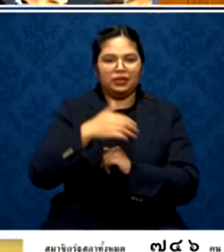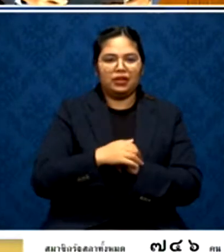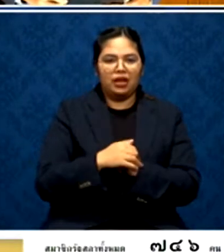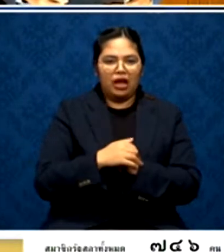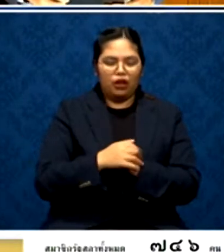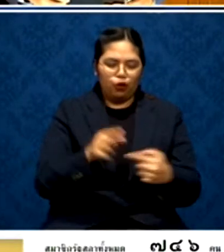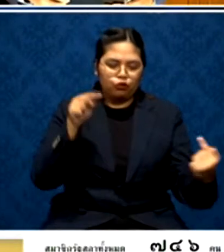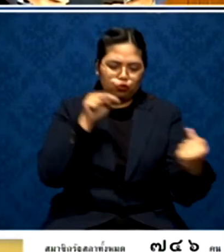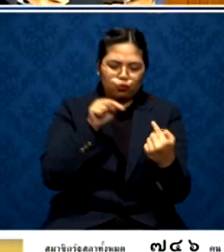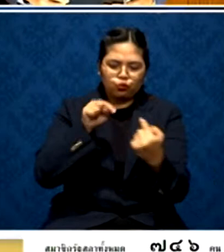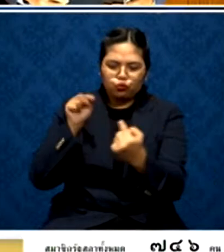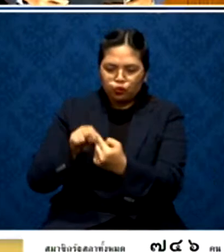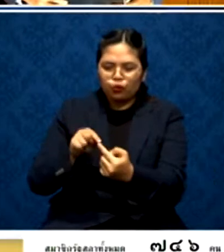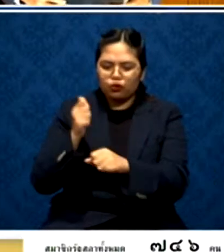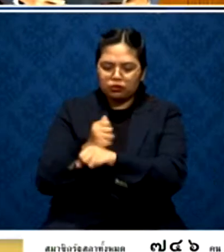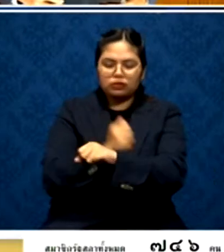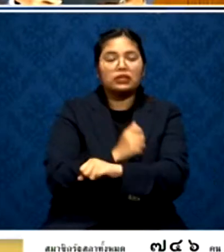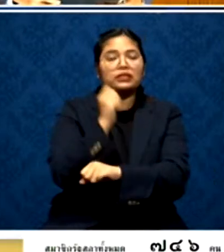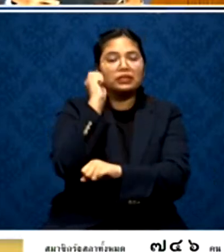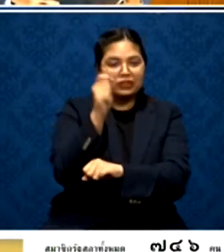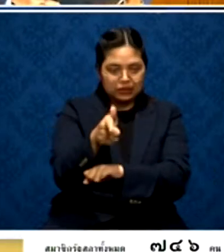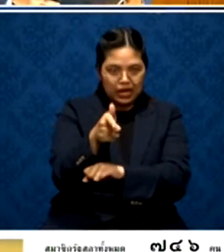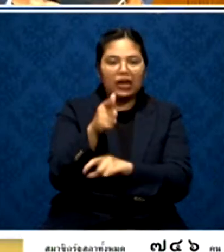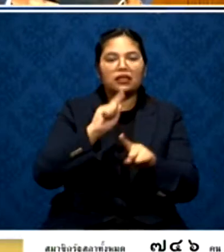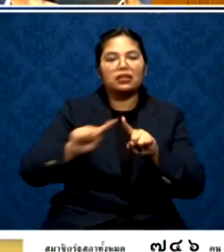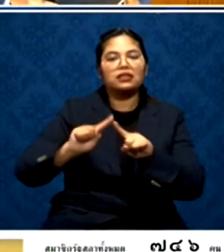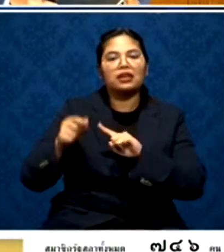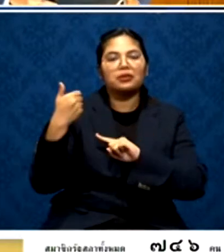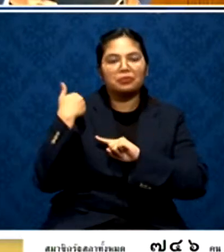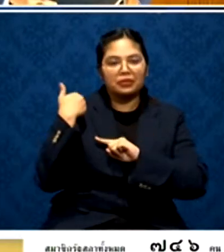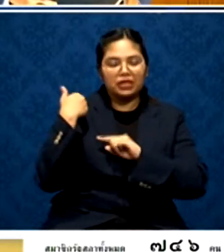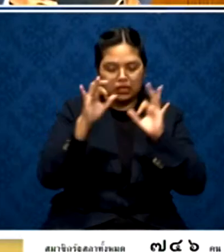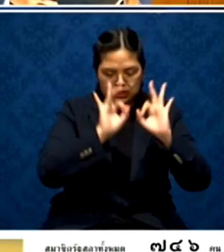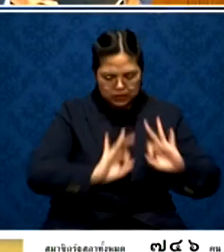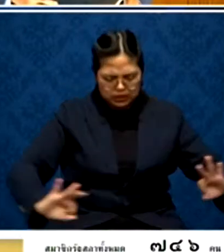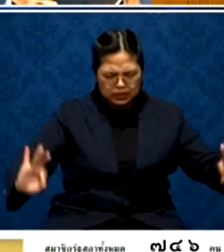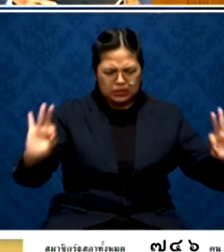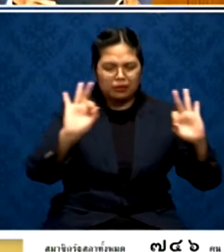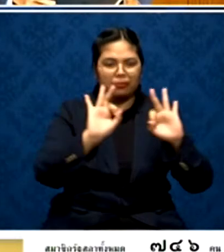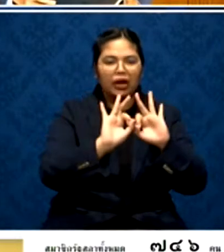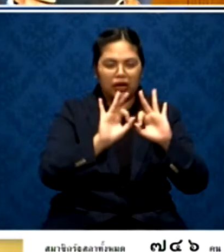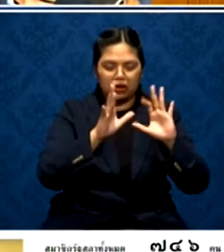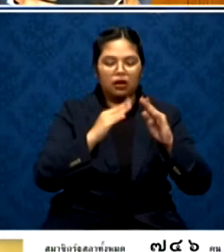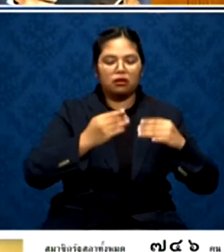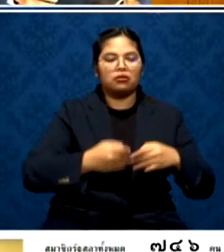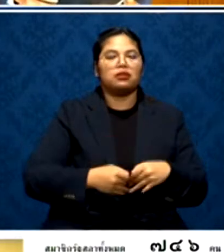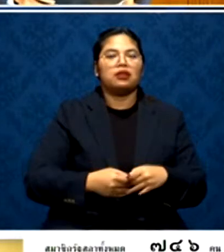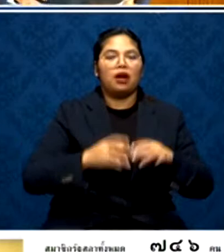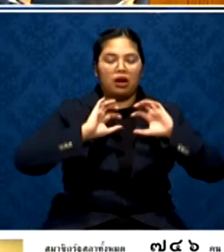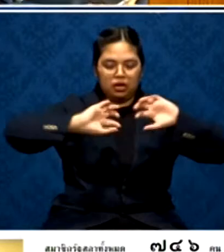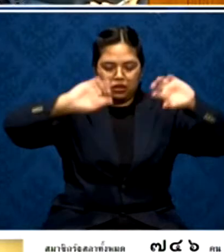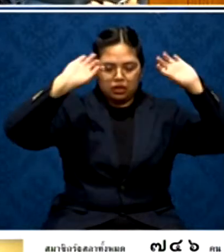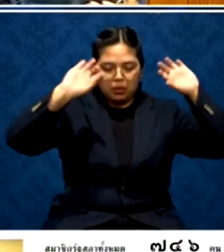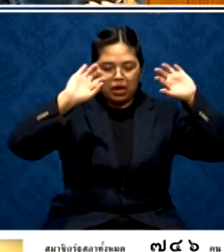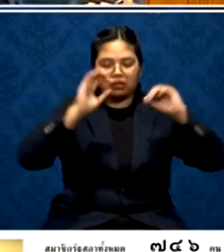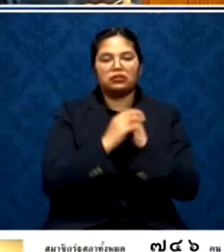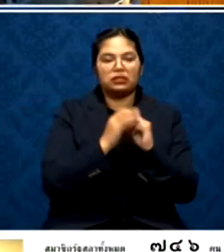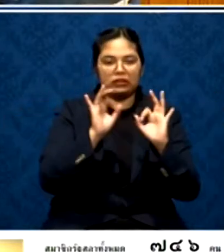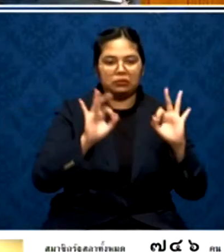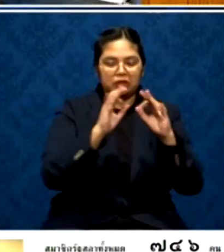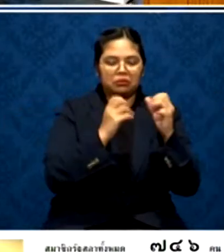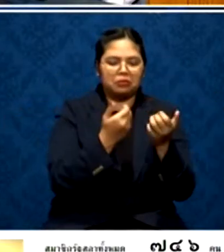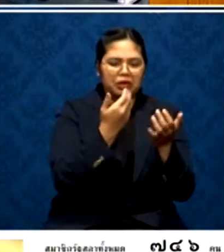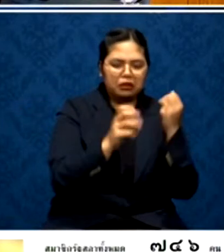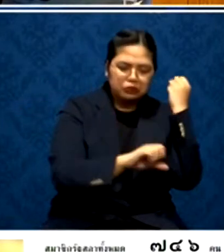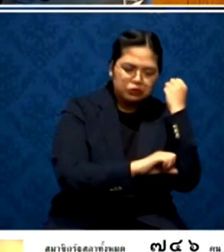จ้างงานและสำคัญที่สุดรัฐบาลจะดำเนินการแก้ไขปัญหาความเหลื่อมล้ำทาง